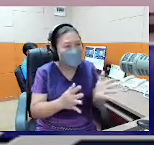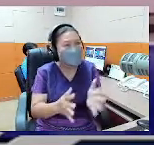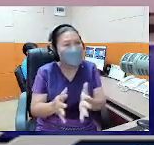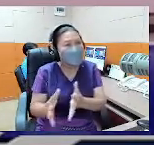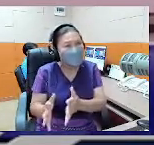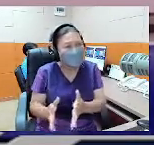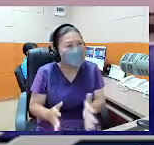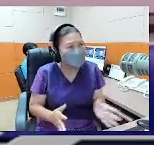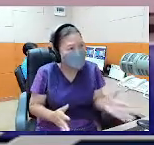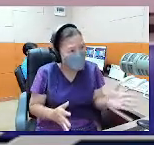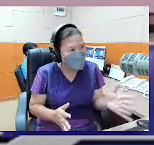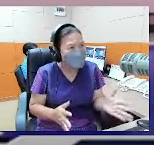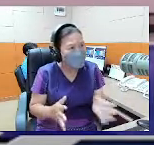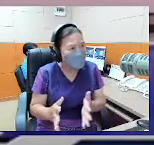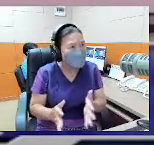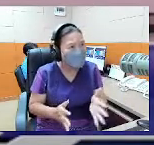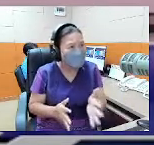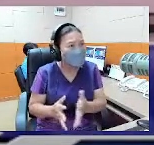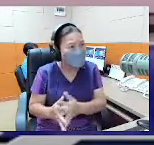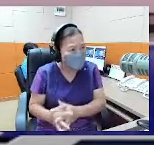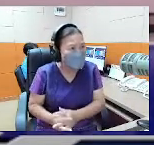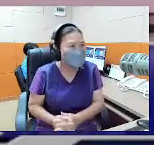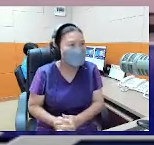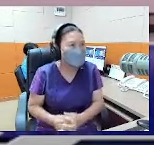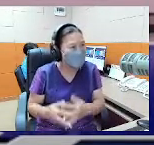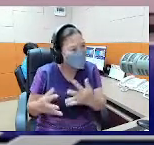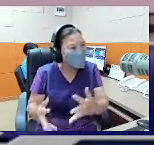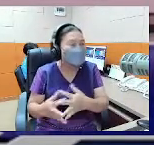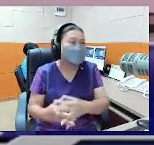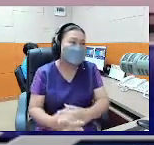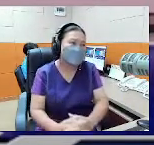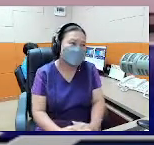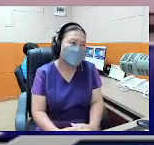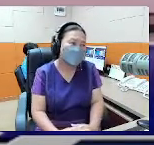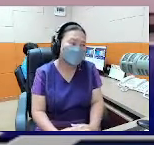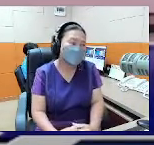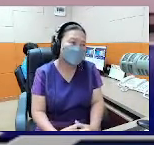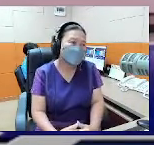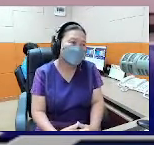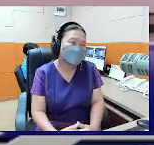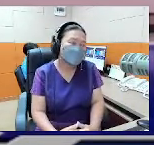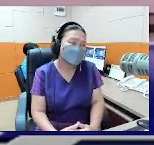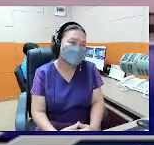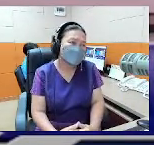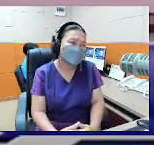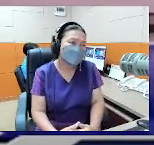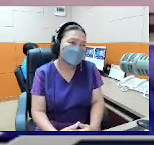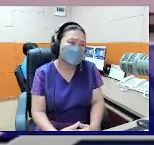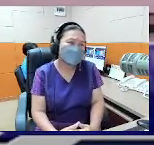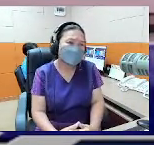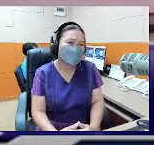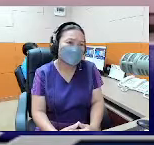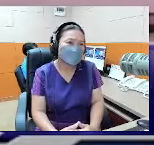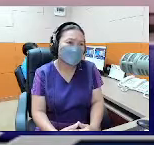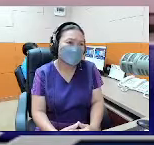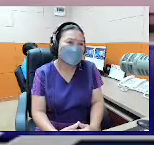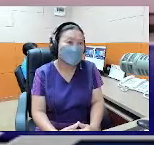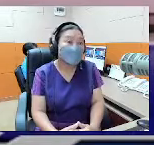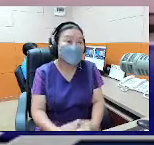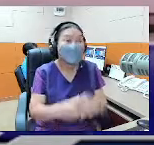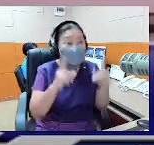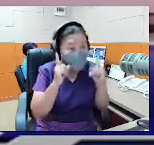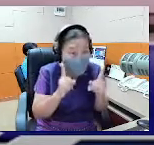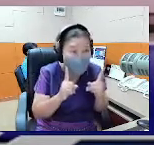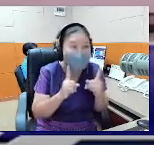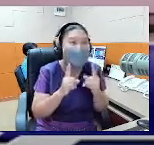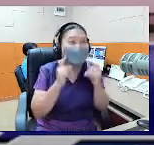ปิดทำการเรียนการสอนมานานมากแค่ไหนแล้วยังไงคะอาจารย์หรือว่าเพิ่งมาเปิดได้ไม่นาน ค่ะของเราเพิ่งจะเปิด ปีแรก ค่ะ